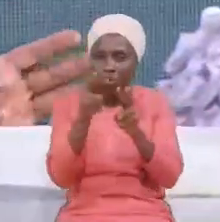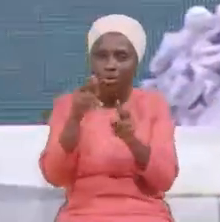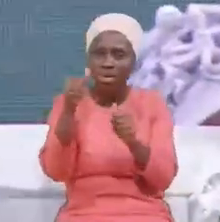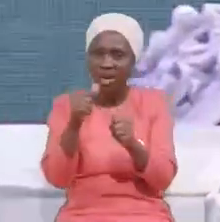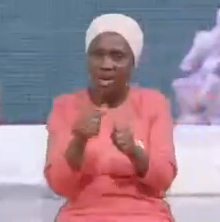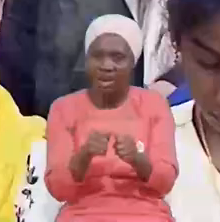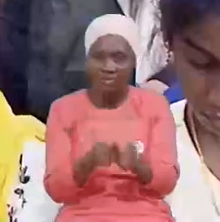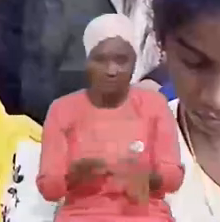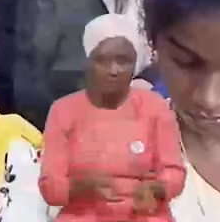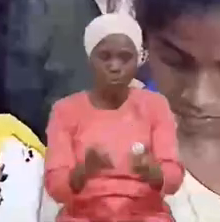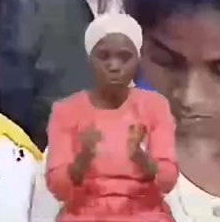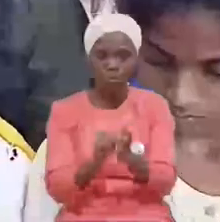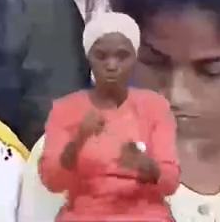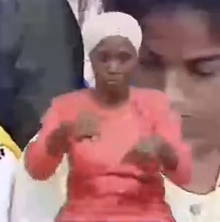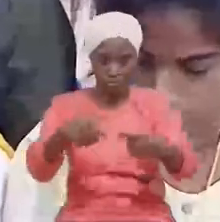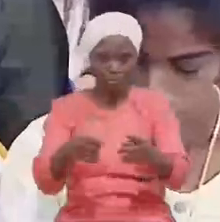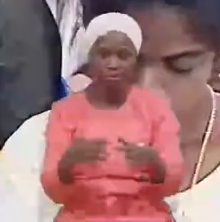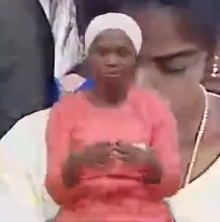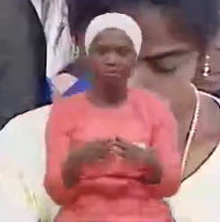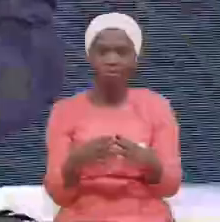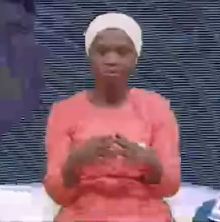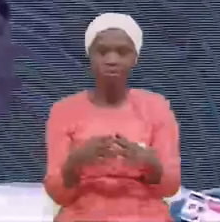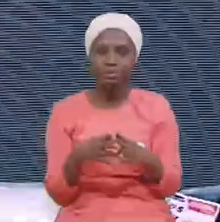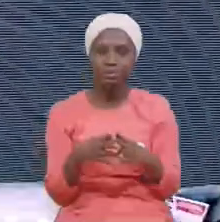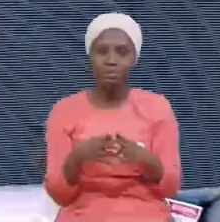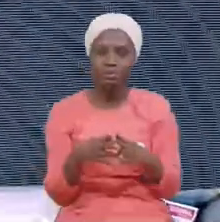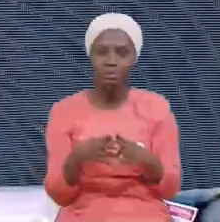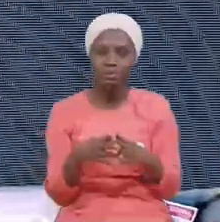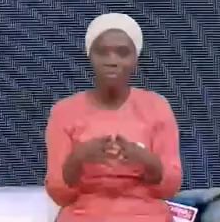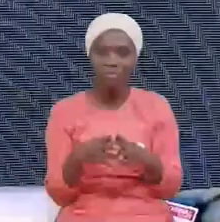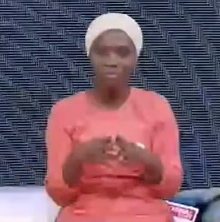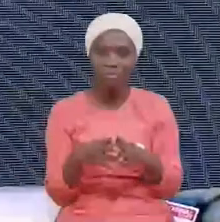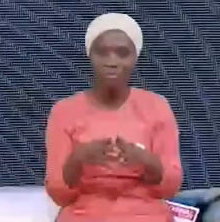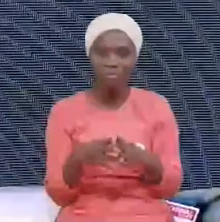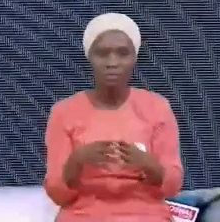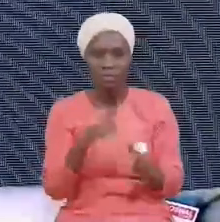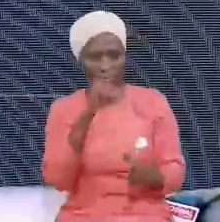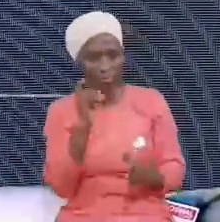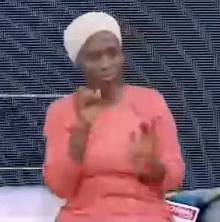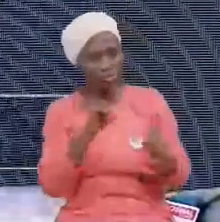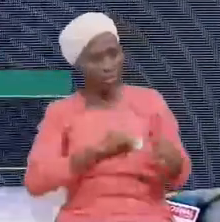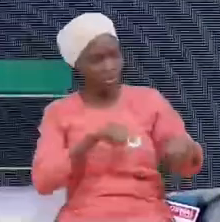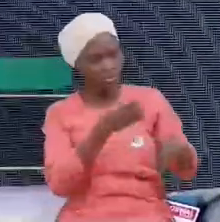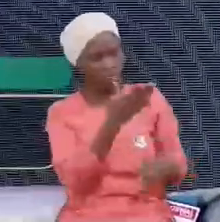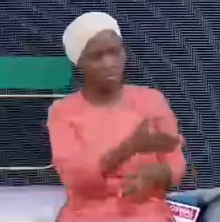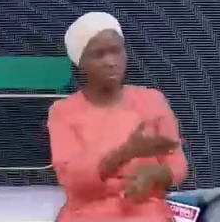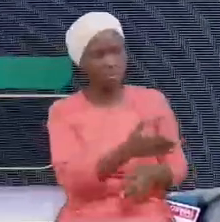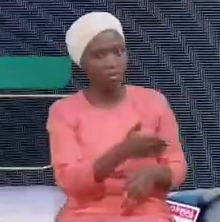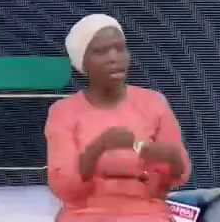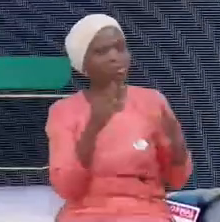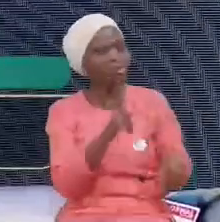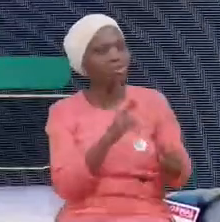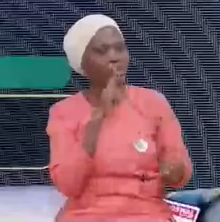veille sur tous les chemins que tu empruntes. Est-ce que je peux aller là-bas? Combien de personnes